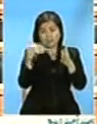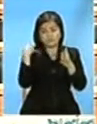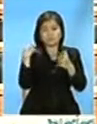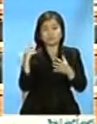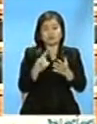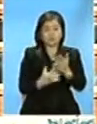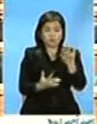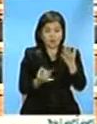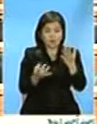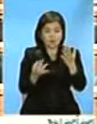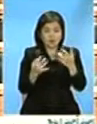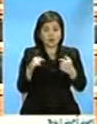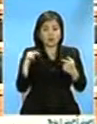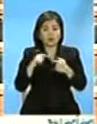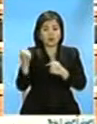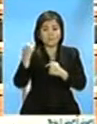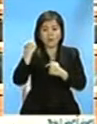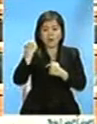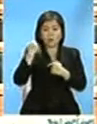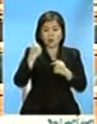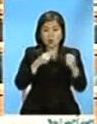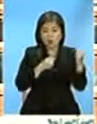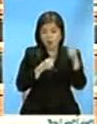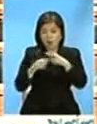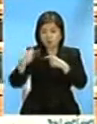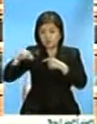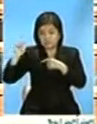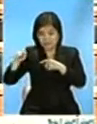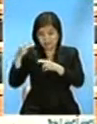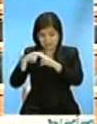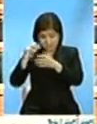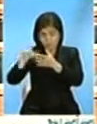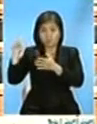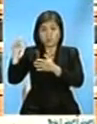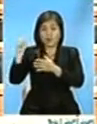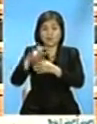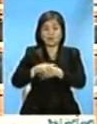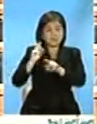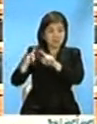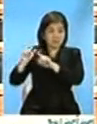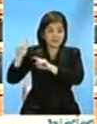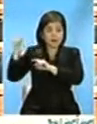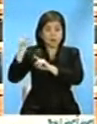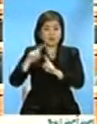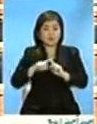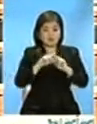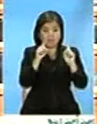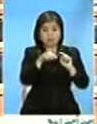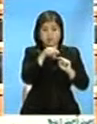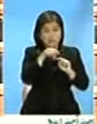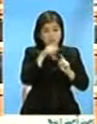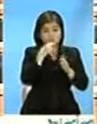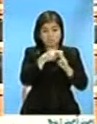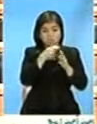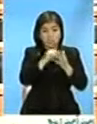ขมีสิทธิ์มากกว่าศาลรัฐธรรมนูญอีกครับคือมีสิทธิ์ที่จะไม่ถูกถอดถอนศาลรัฐธรรมนูญมีสิทธิ์ที่จะถูกถอดถอนนี่ครับเราจะ